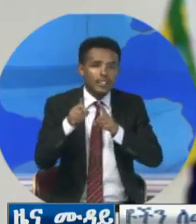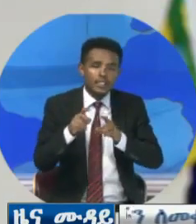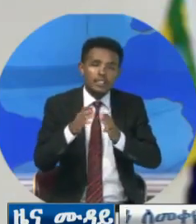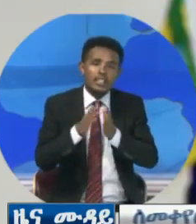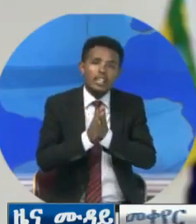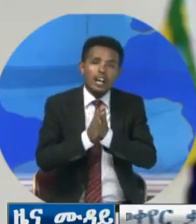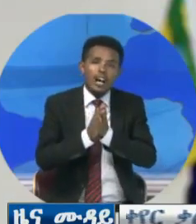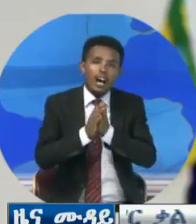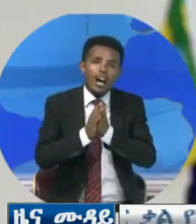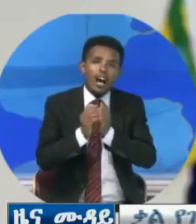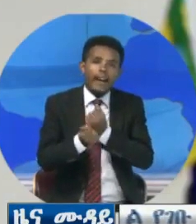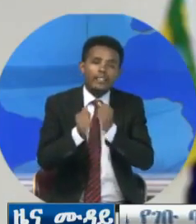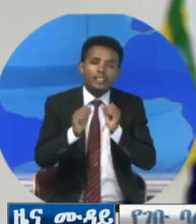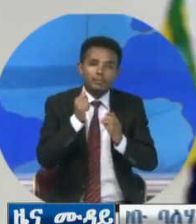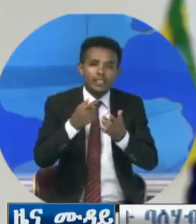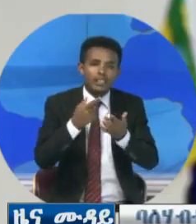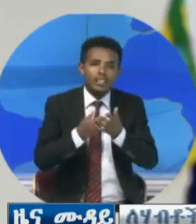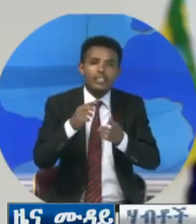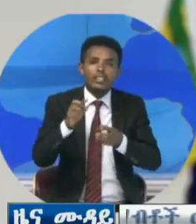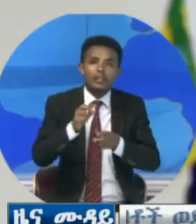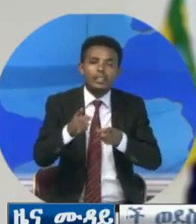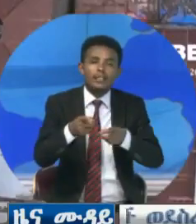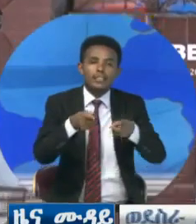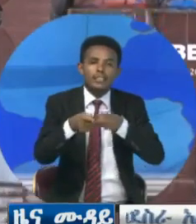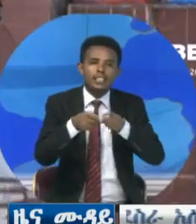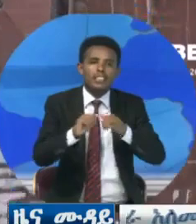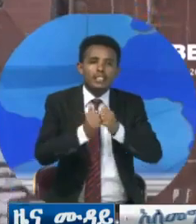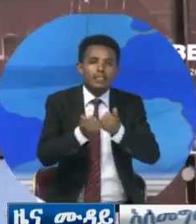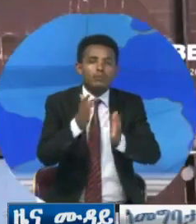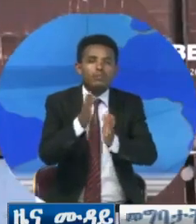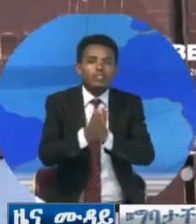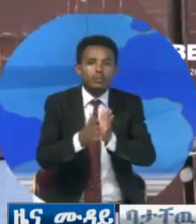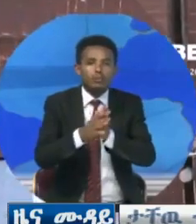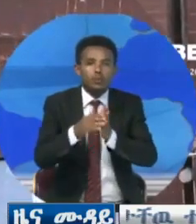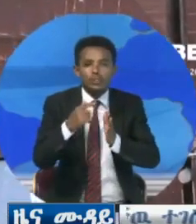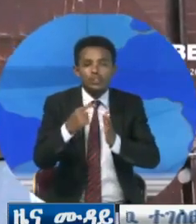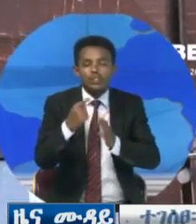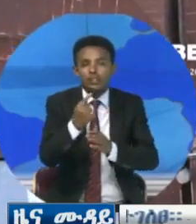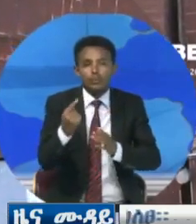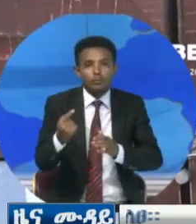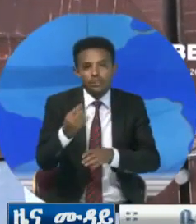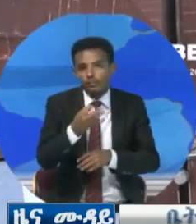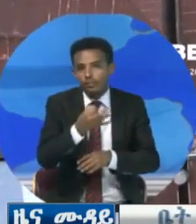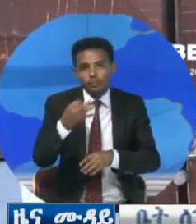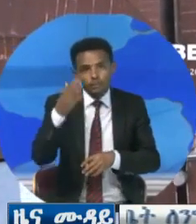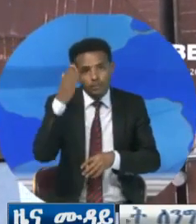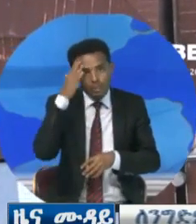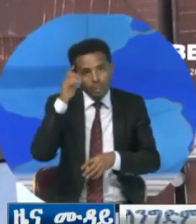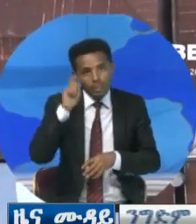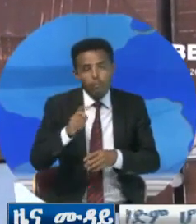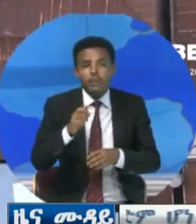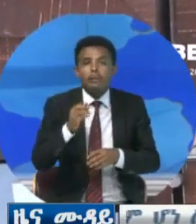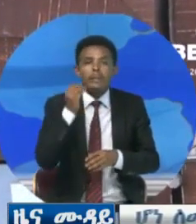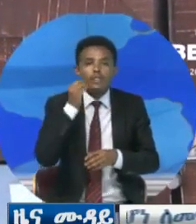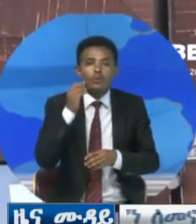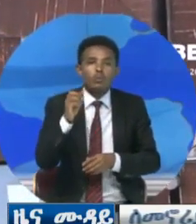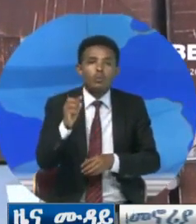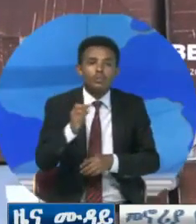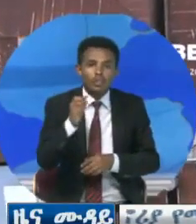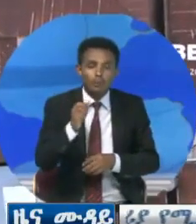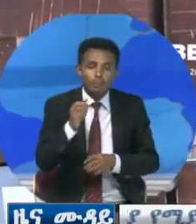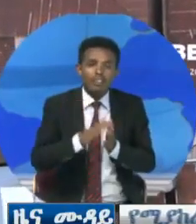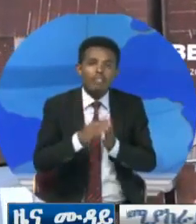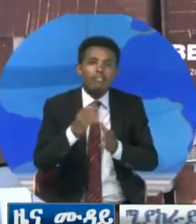መስተዳድሮች ይህንን ጉዳይ እንዴት ነው የሚፈጽሙት? እንዴት በምን አግባብ ነው የሚለውን ማወቅ አለበት። በቤት ቁጥሬ ወይም